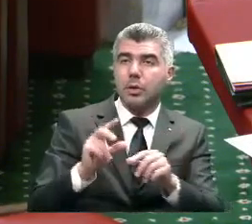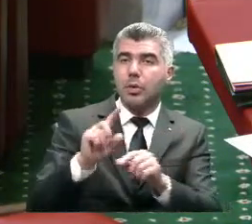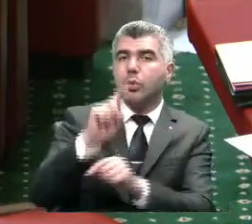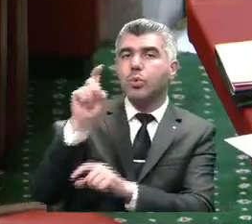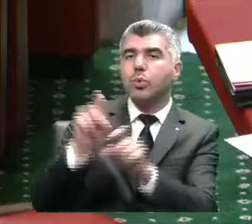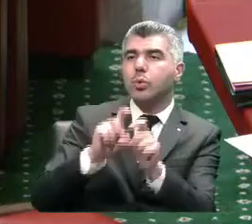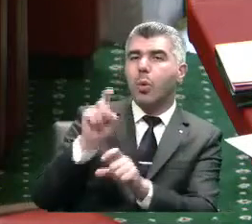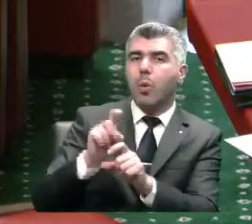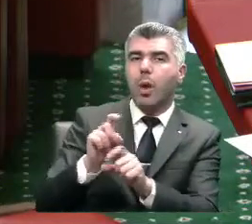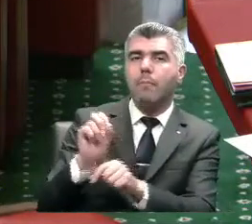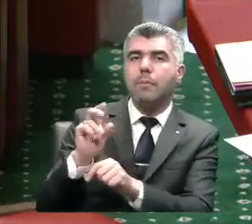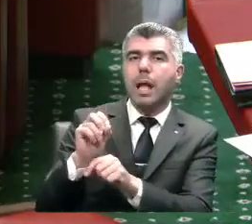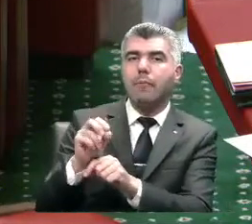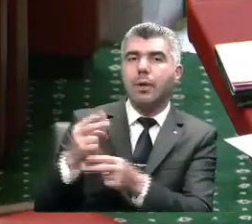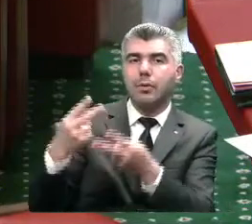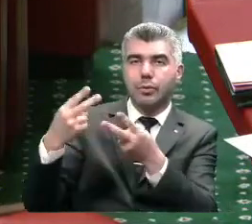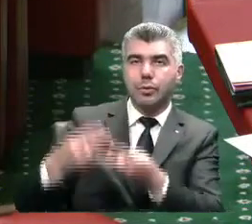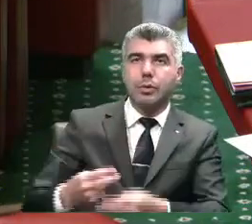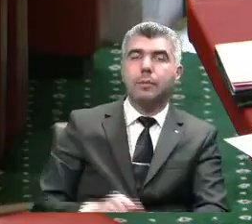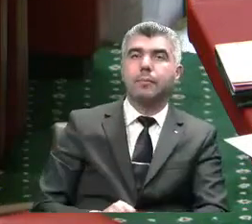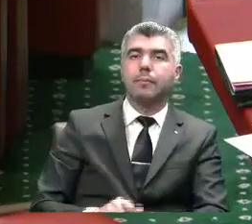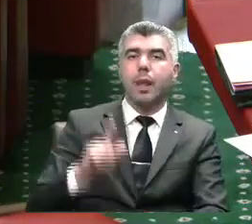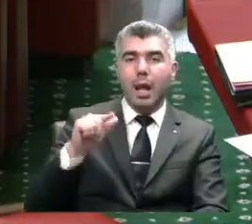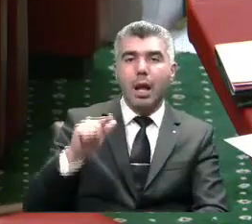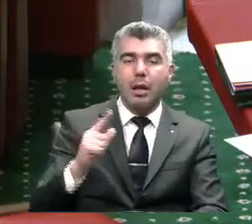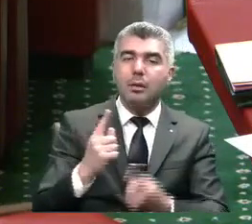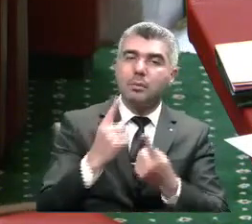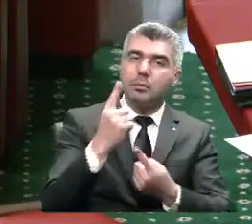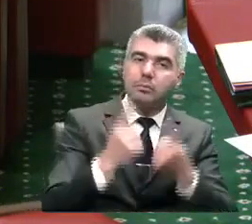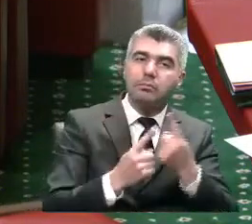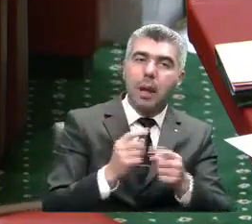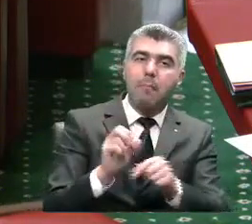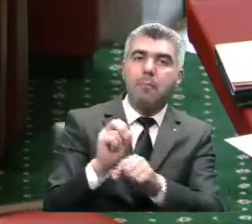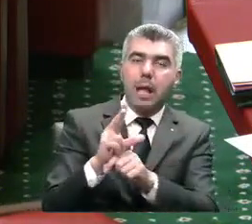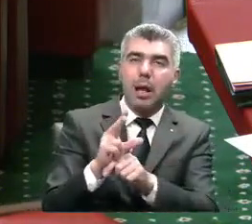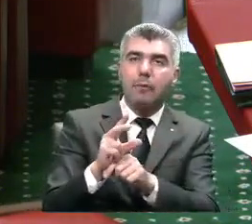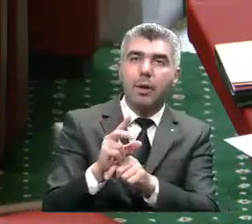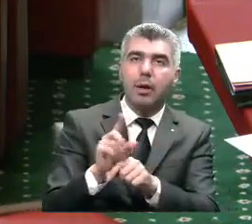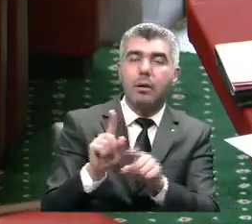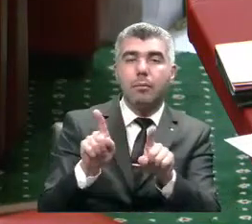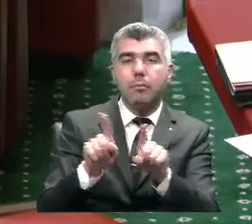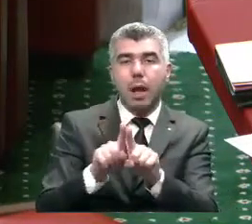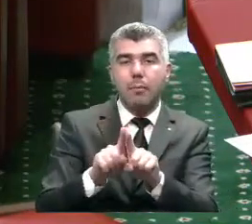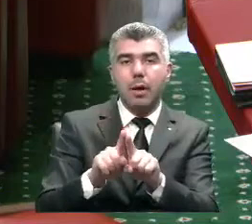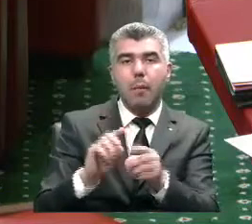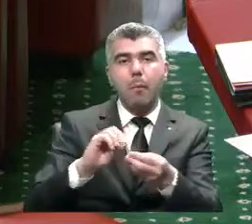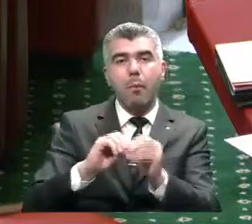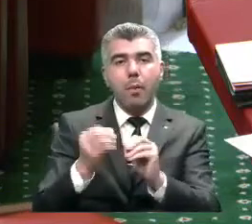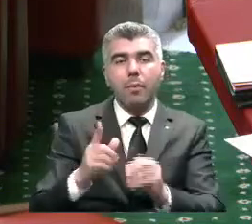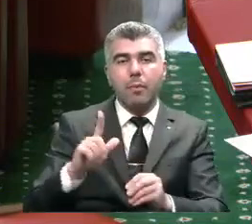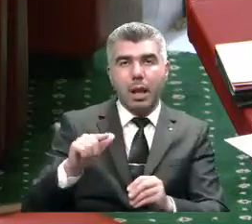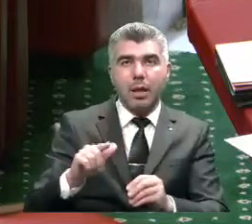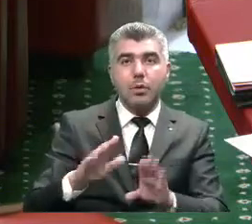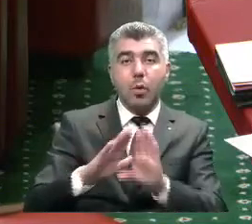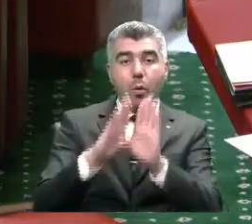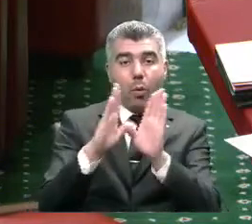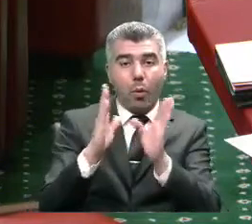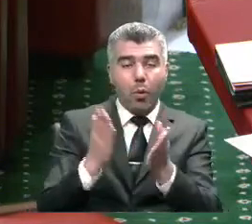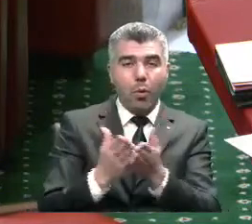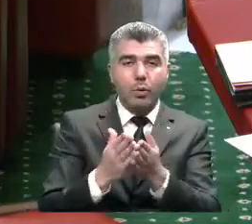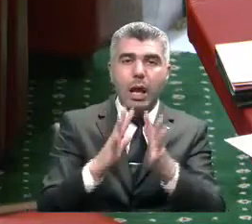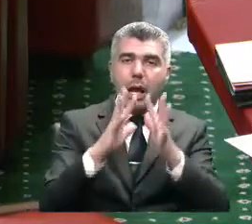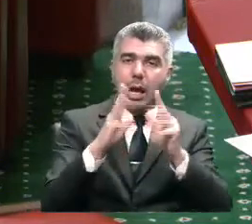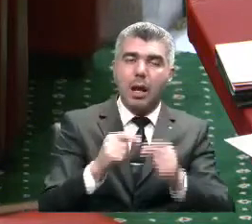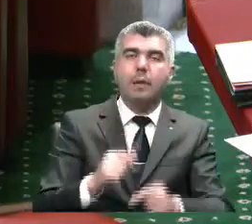في جودة الخدمات. ما تمنعش بأنه بعض المرات المسافر يوقع له مشكل، ولكن إجمالا هذه هي